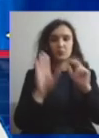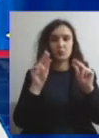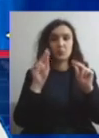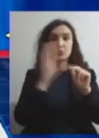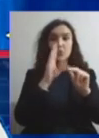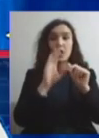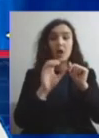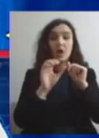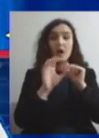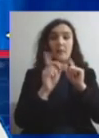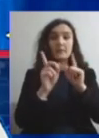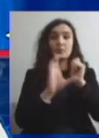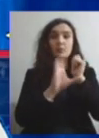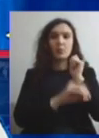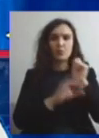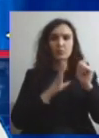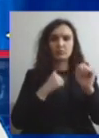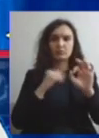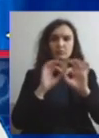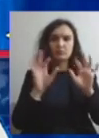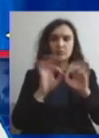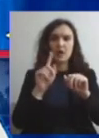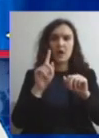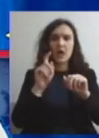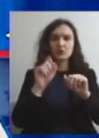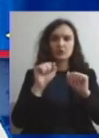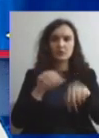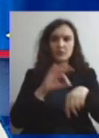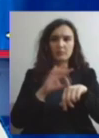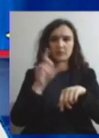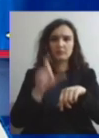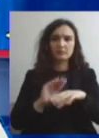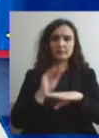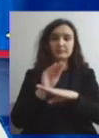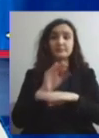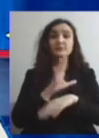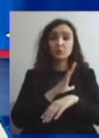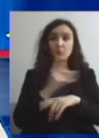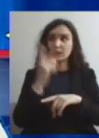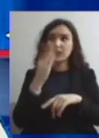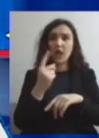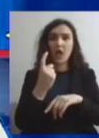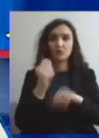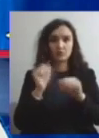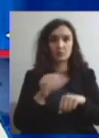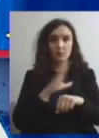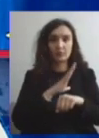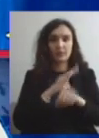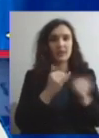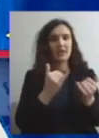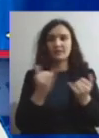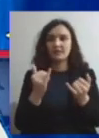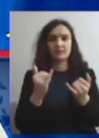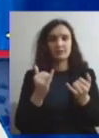ჩვენ ვსაუბრობდით რამდენიმე ასეული პაციენტის დაინფიცირებაზე ერთ დღეში. დღესდღეობით ეს პროცესი